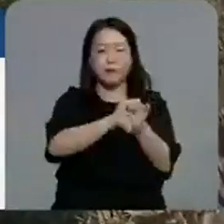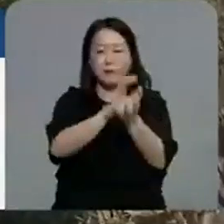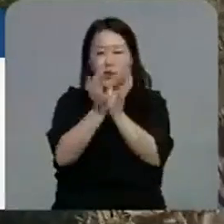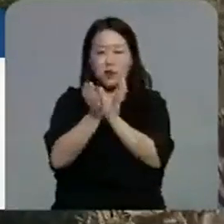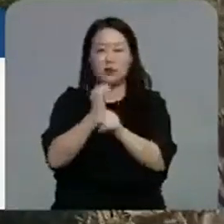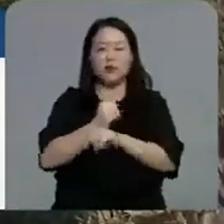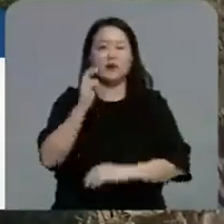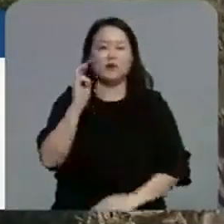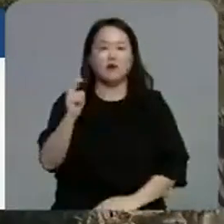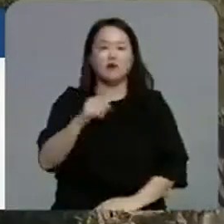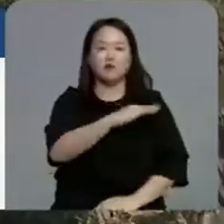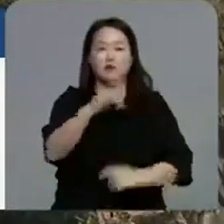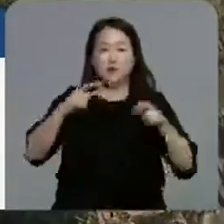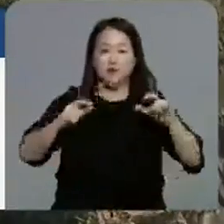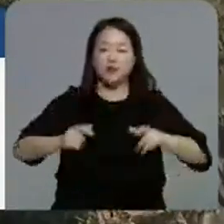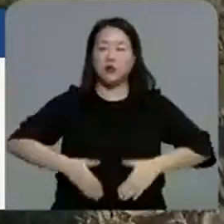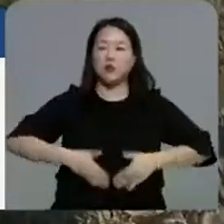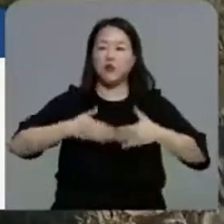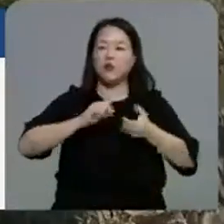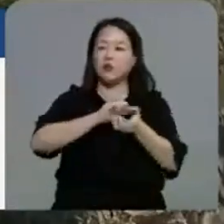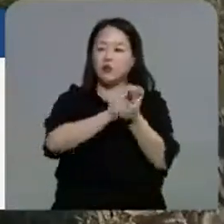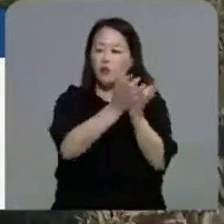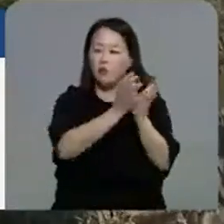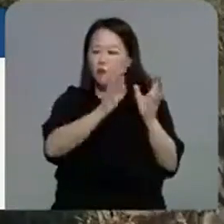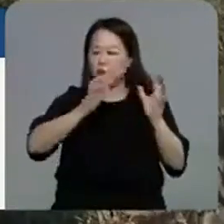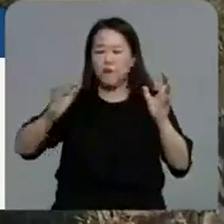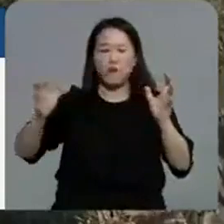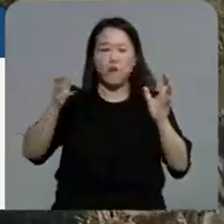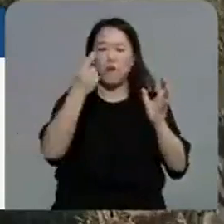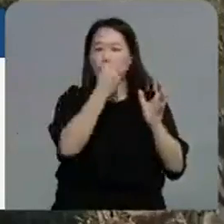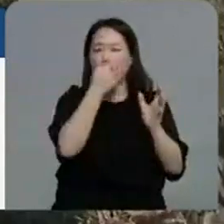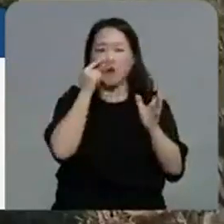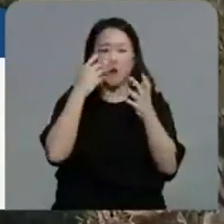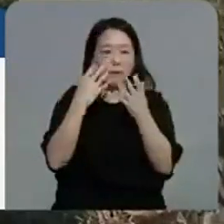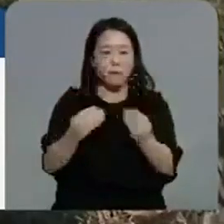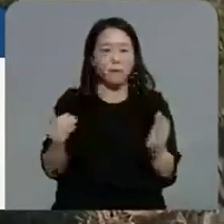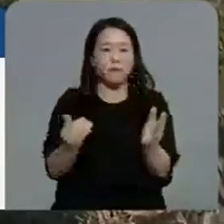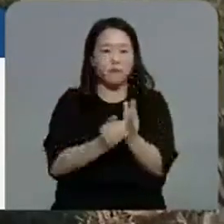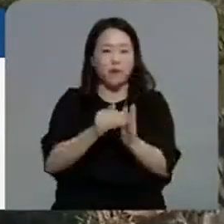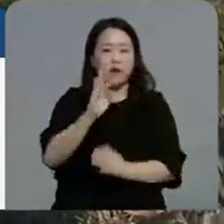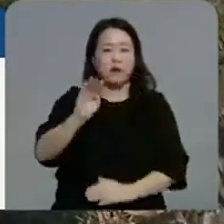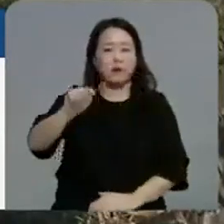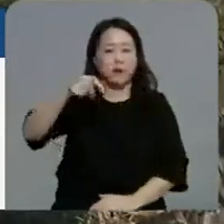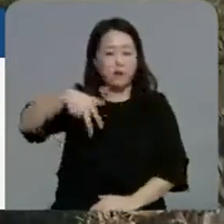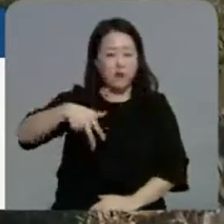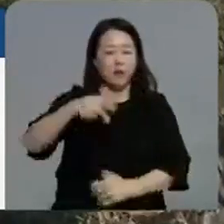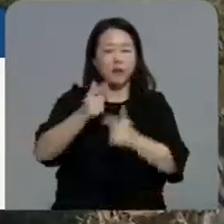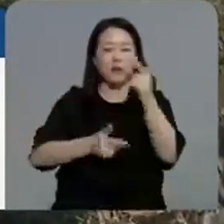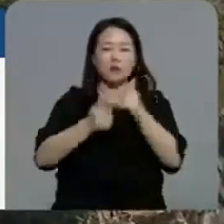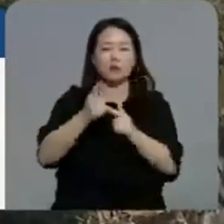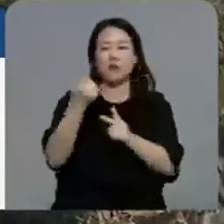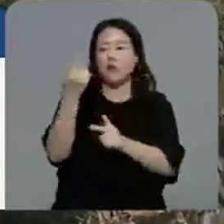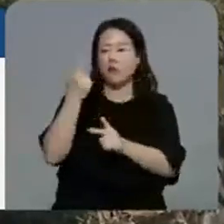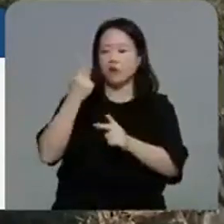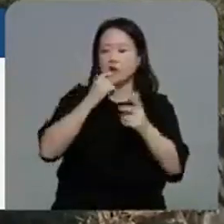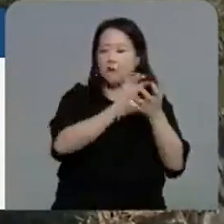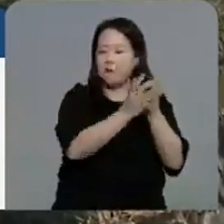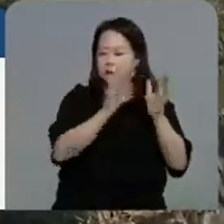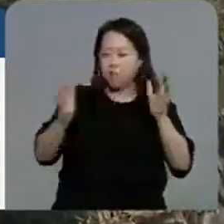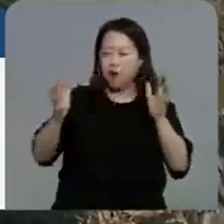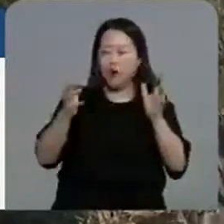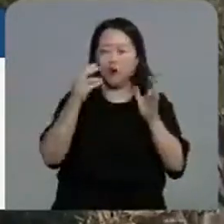개나리, 진달래 등 봄꽃들이 만발이 관측되었습니다. 벚나무는 어제 만발이 관측되면서 작년보다 7일